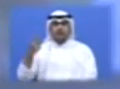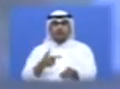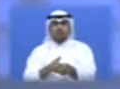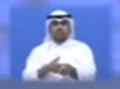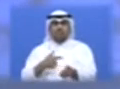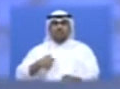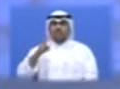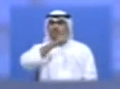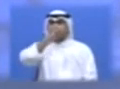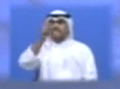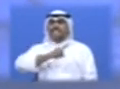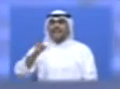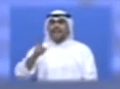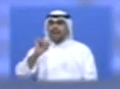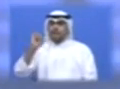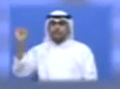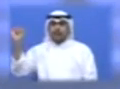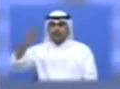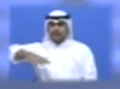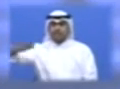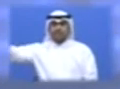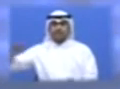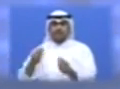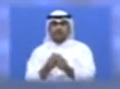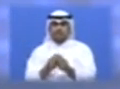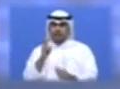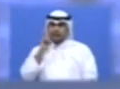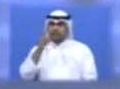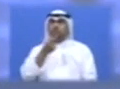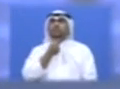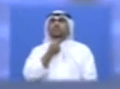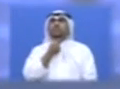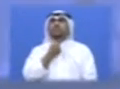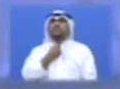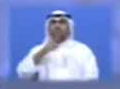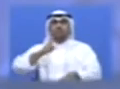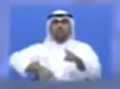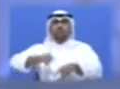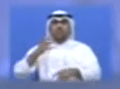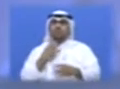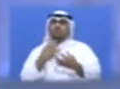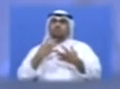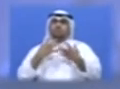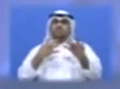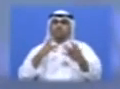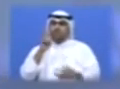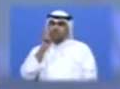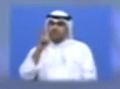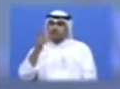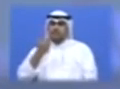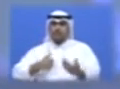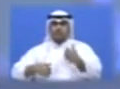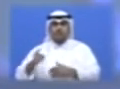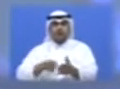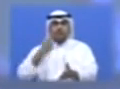السيحان عملية جراحية لمريض يعاني أوراما في الحنجرة، تعد الأولى من نوعها في الكويت والخليج